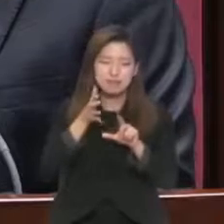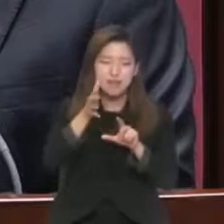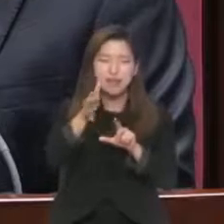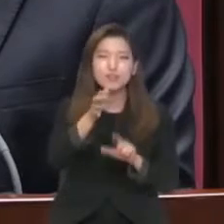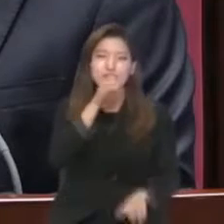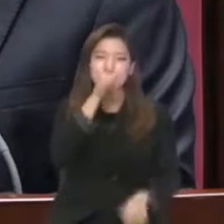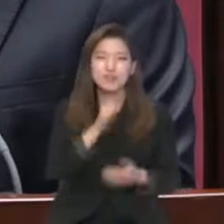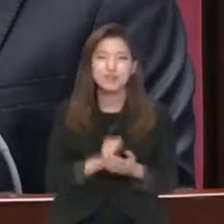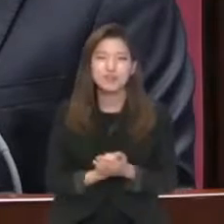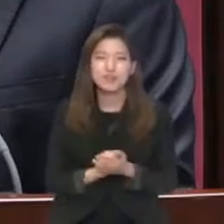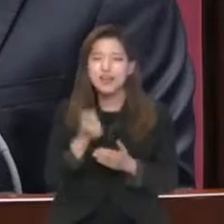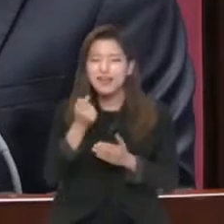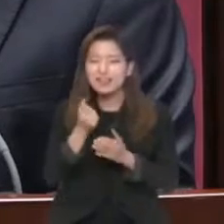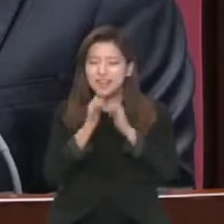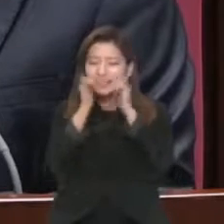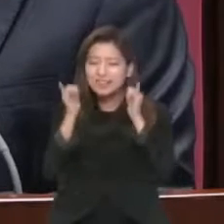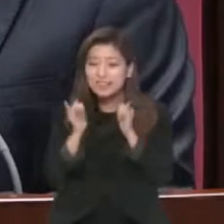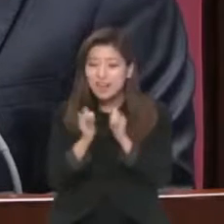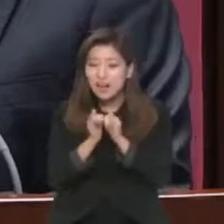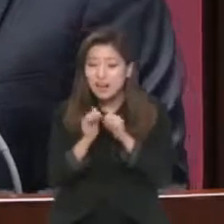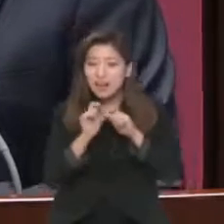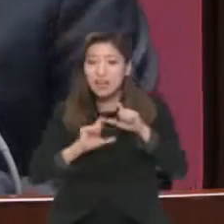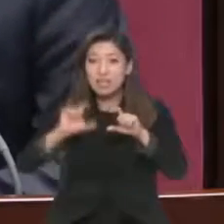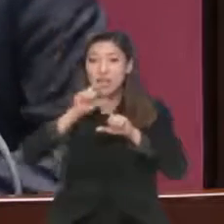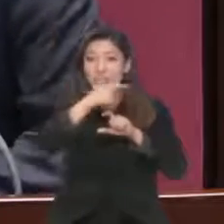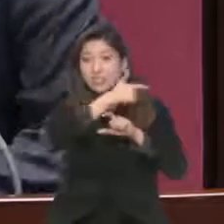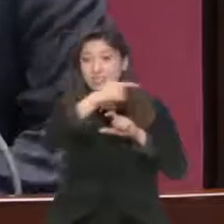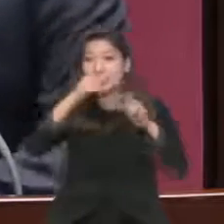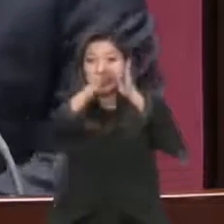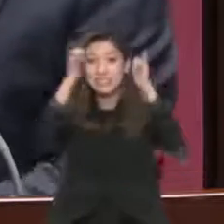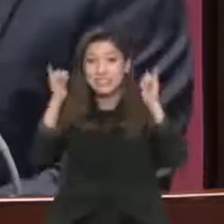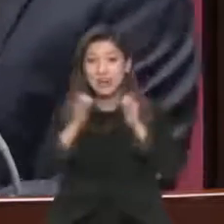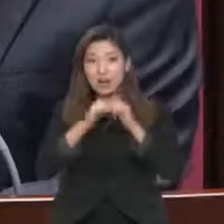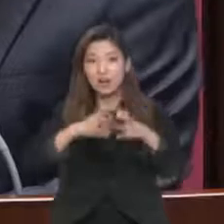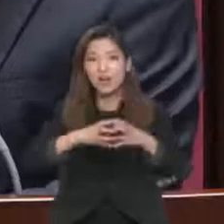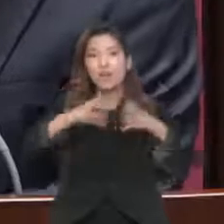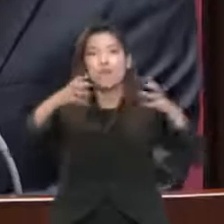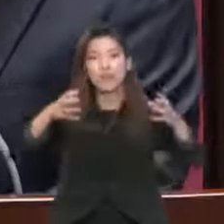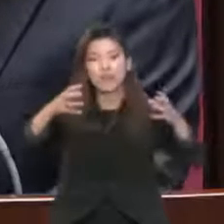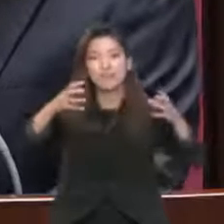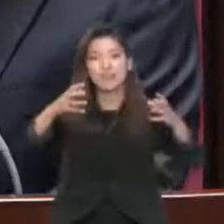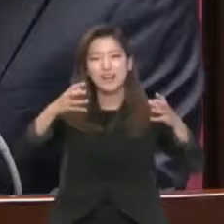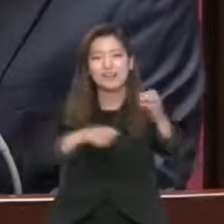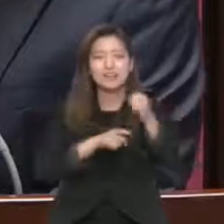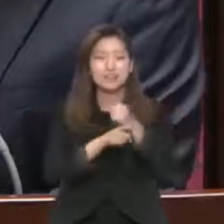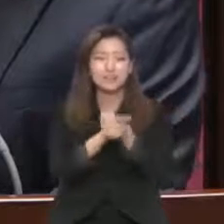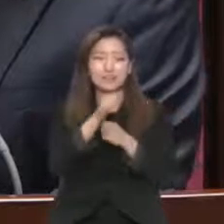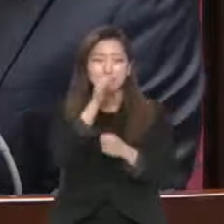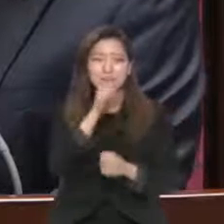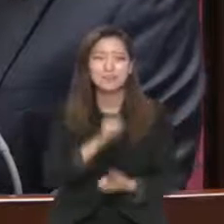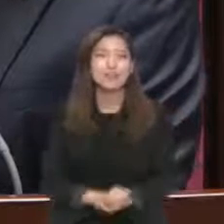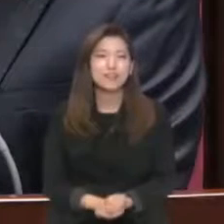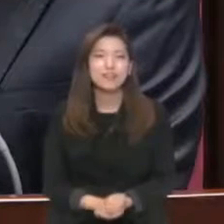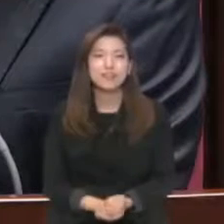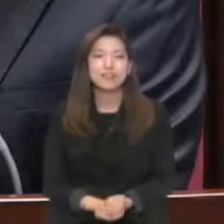넓은 삶의 무대로 우리 삶이 확장되는 거라고 생각합니다. 거기서 생길 수